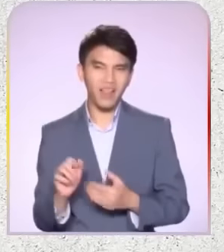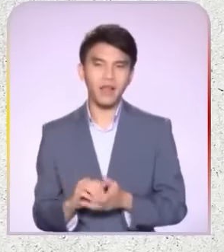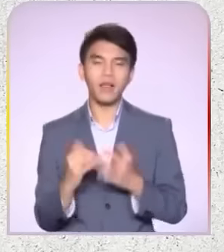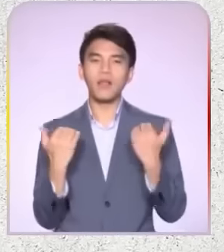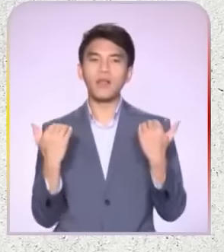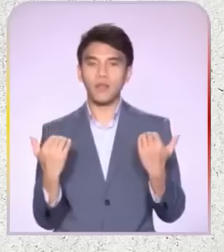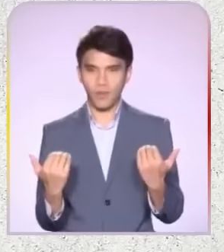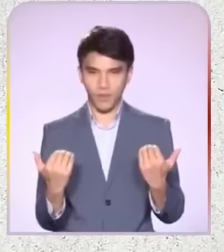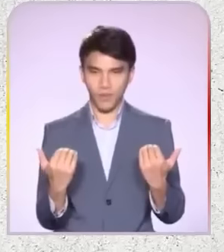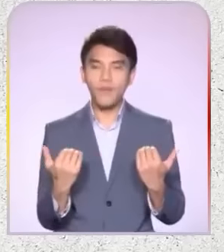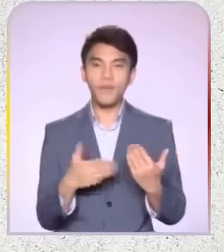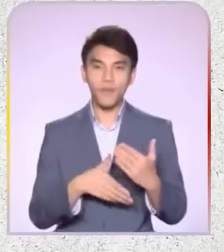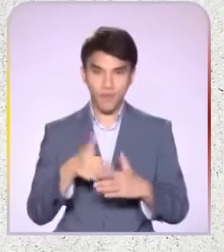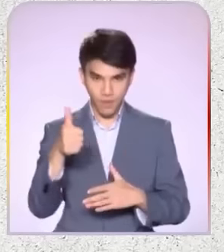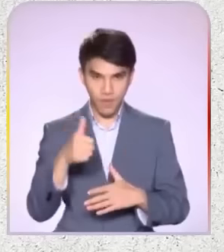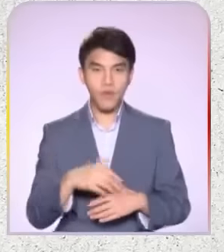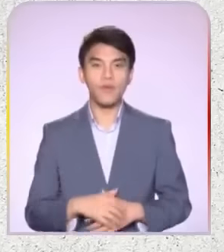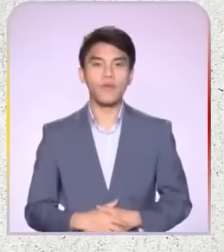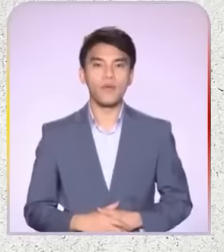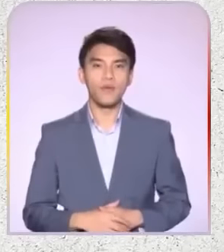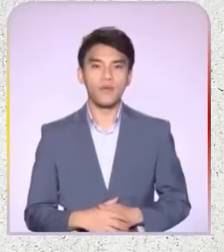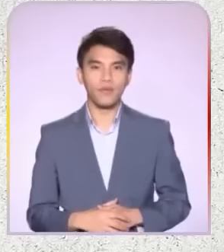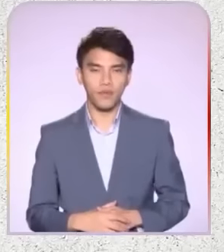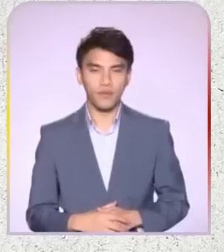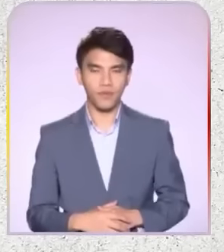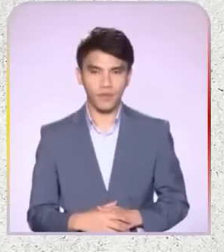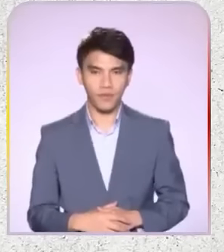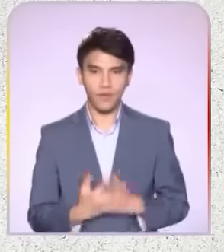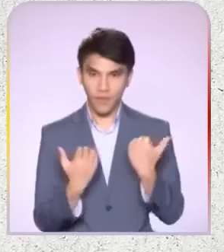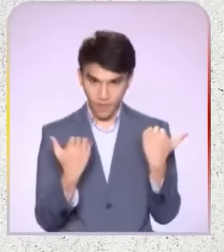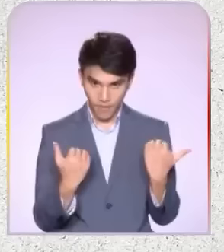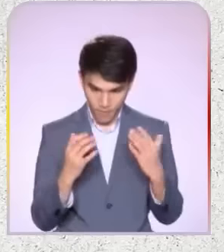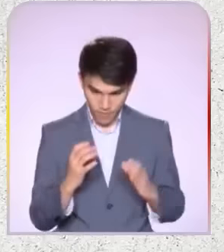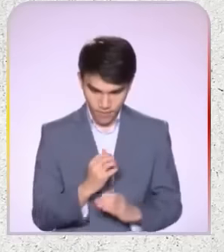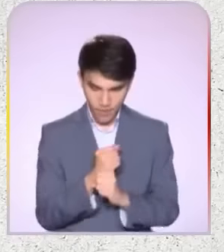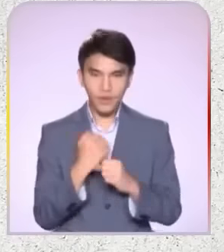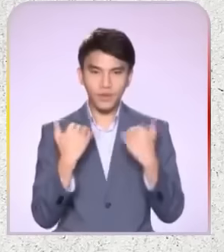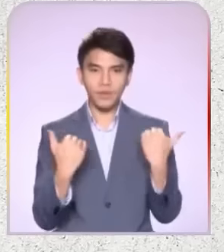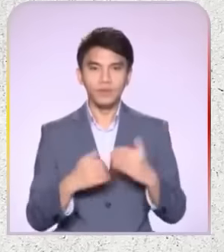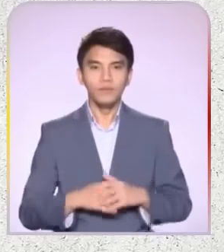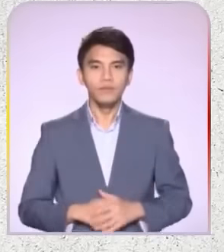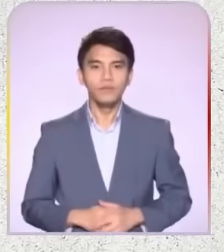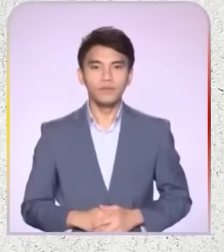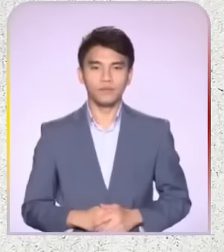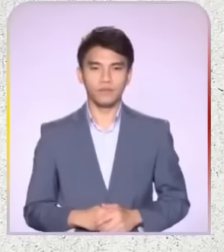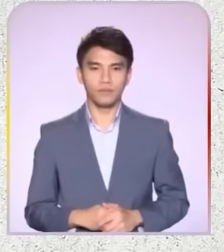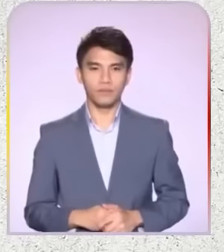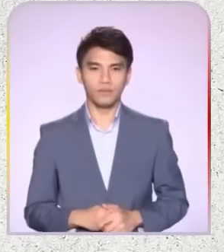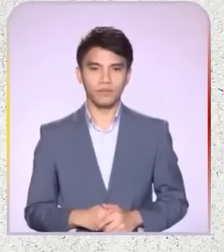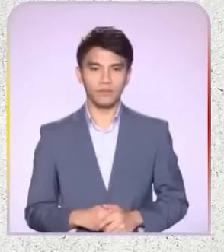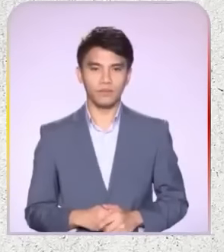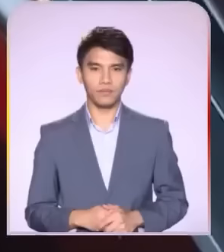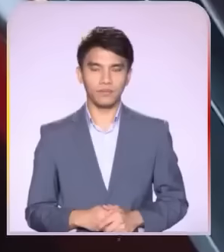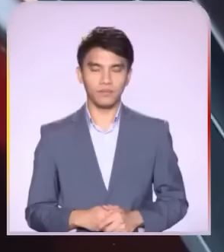99.83% ก็ยังถือว่าอยู่ในเกณฑ์นะฮะนี่ฮะเป็นผลที่ออกมาครับคุณผู้ชมครับ ค่ะทางด้านพลตำรวจ